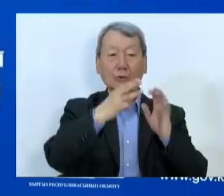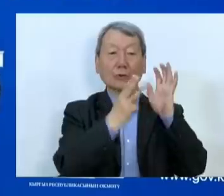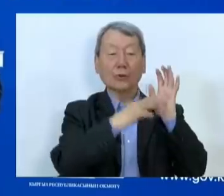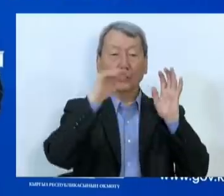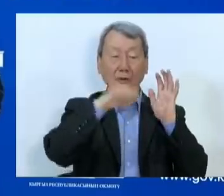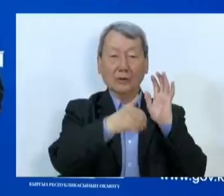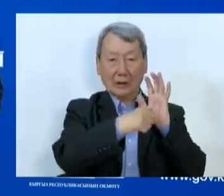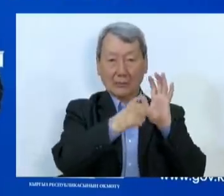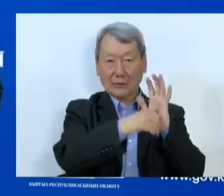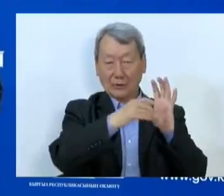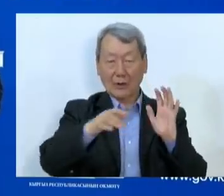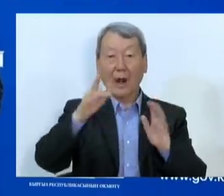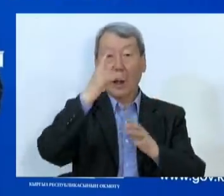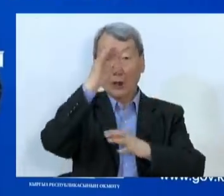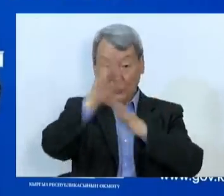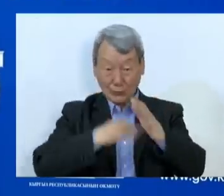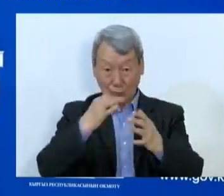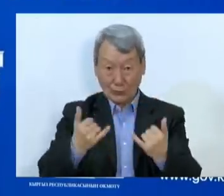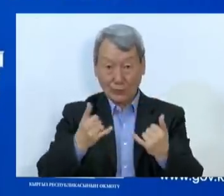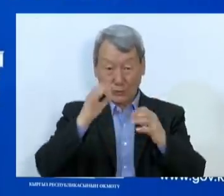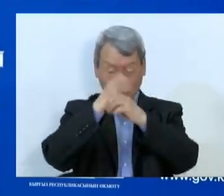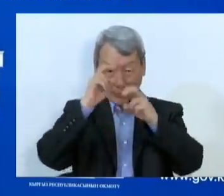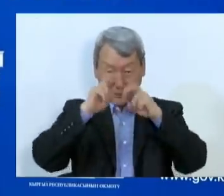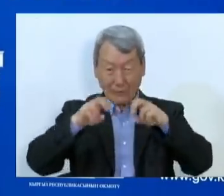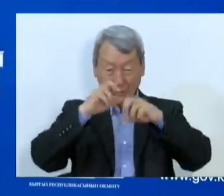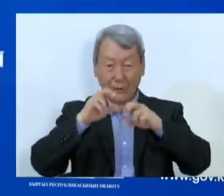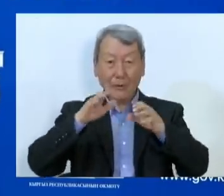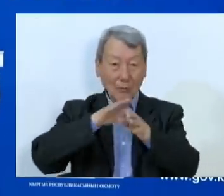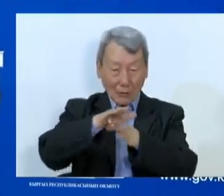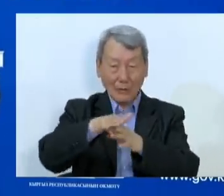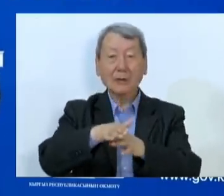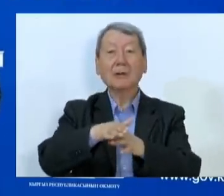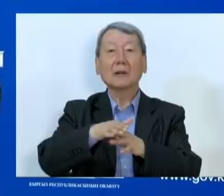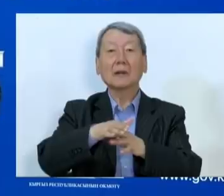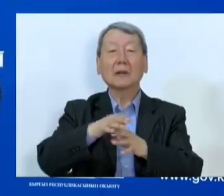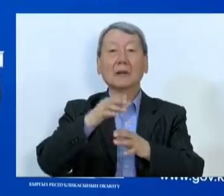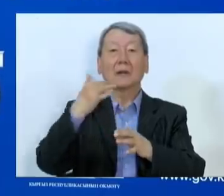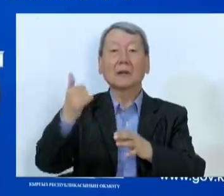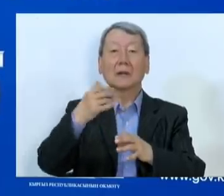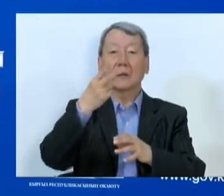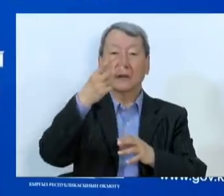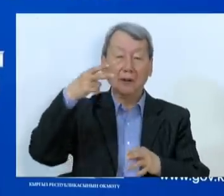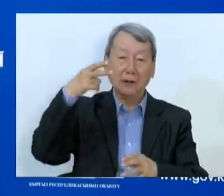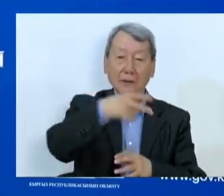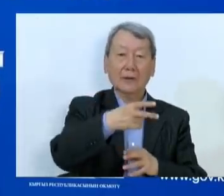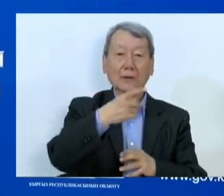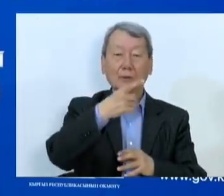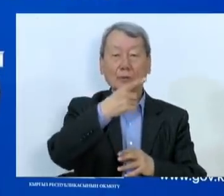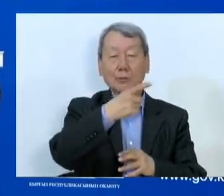саны 39615 болду. Сутка ичинде толук лабораториялардын берген маалыматына караганда